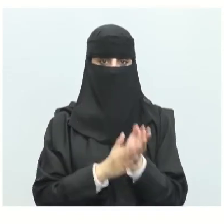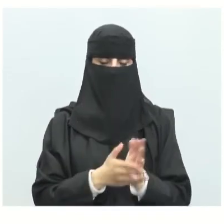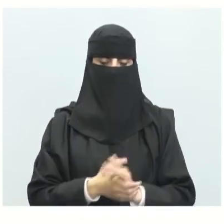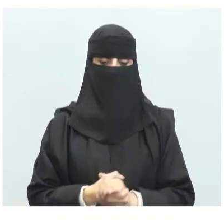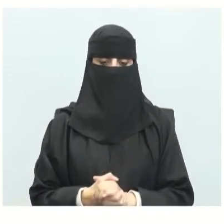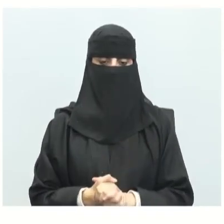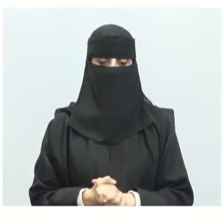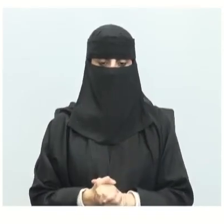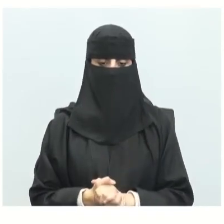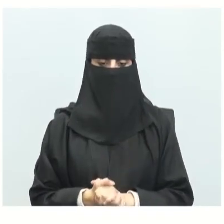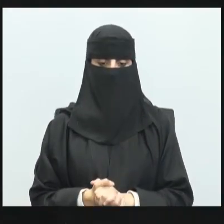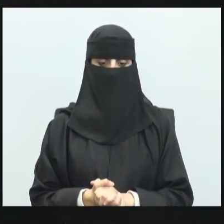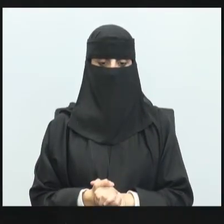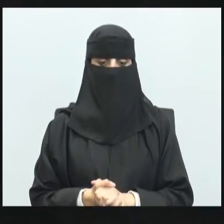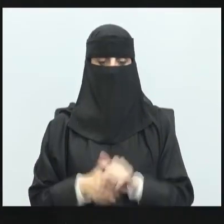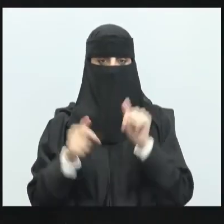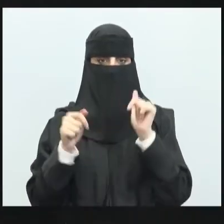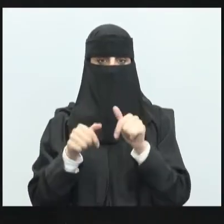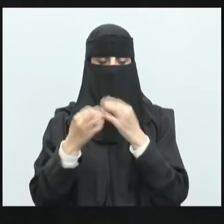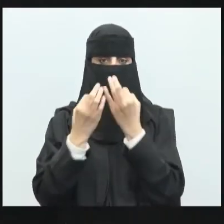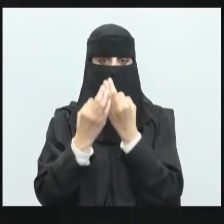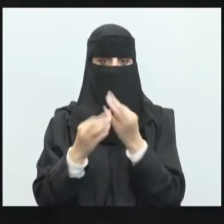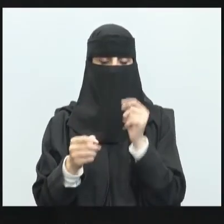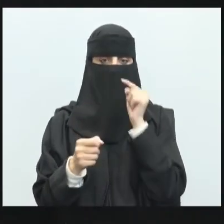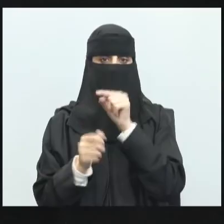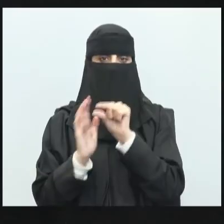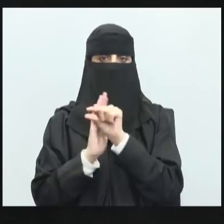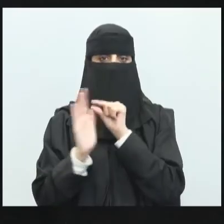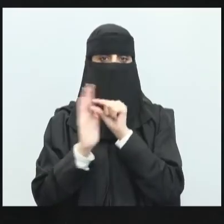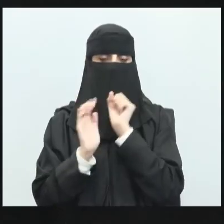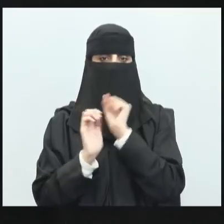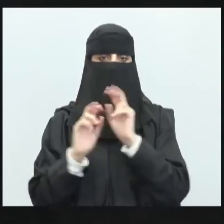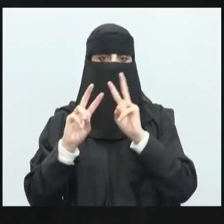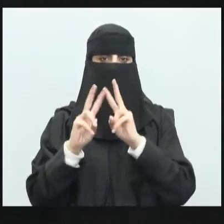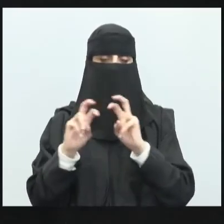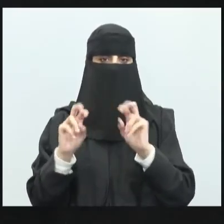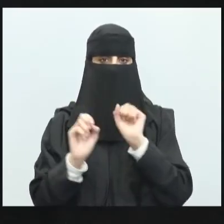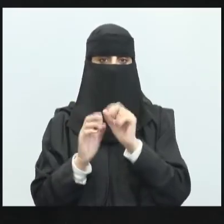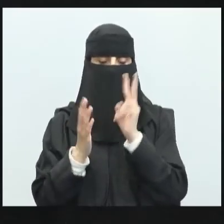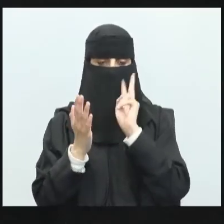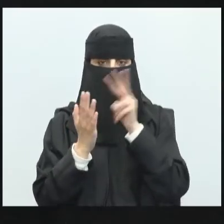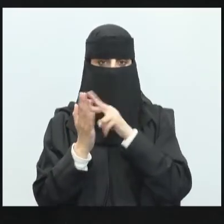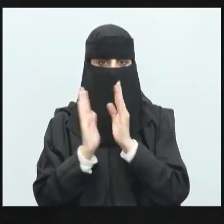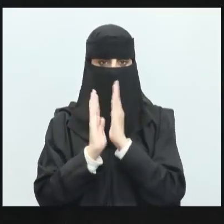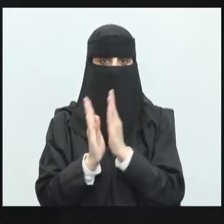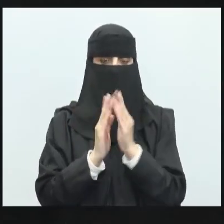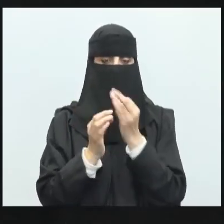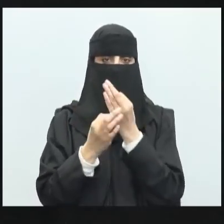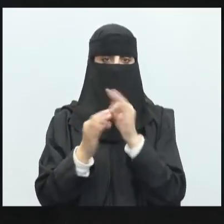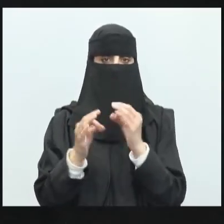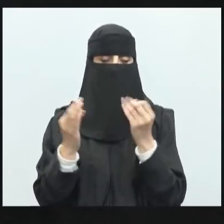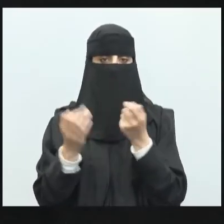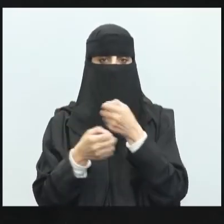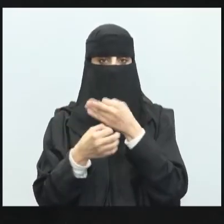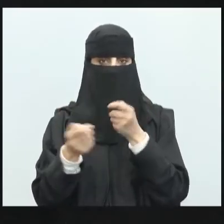اذا اعزاء الطلاب والطالبات هذا هو عنوان بحثكم المطلوب منكم اعداده